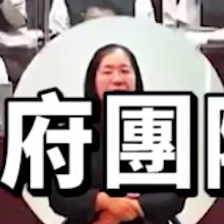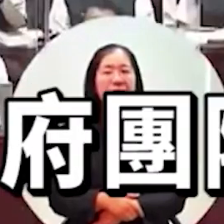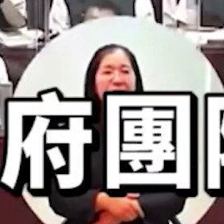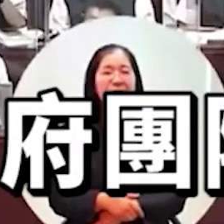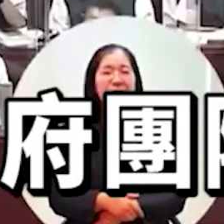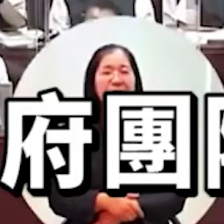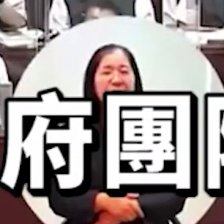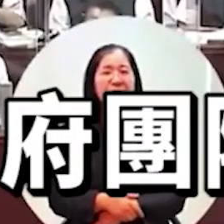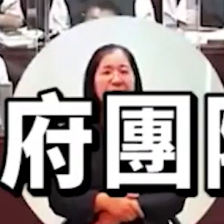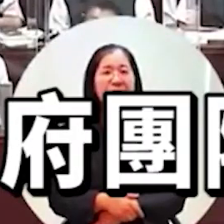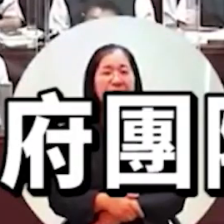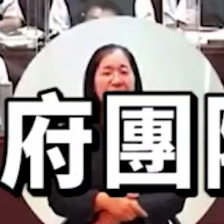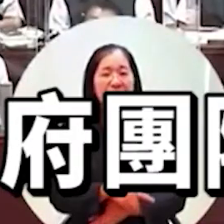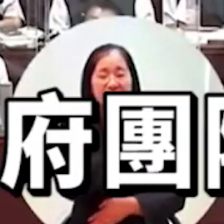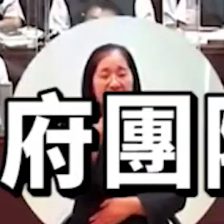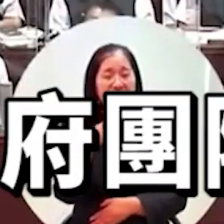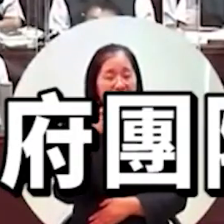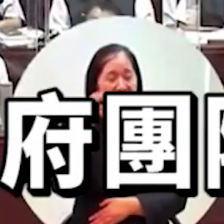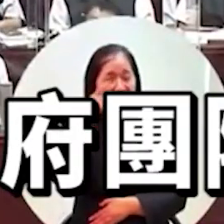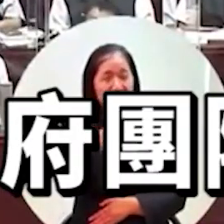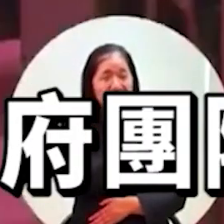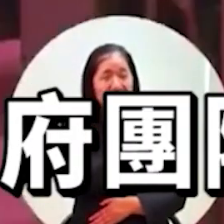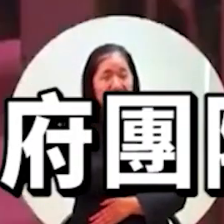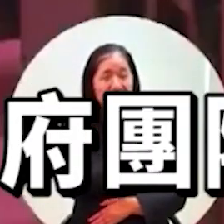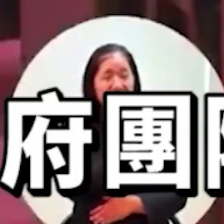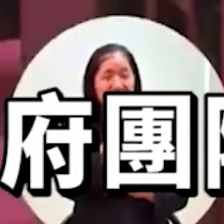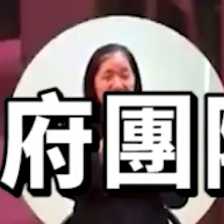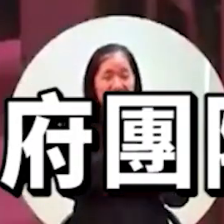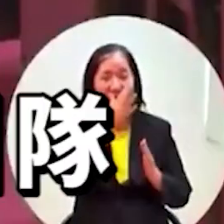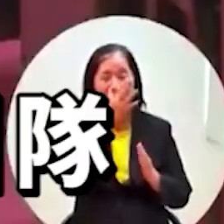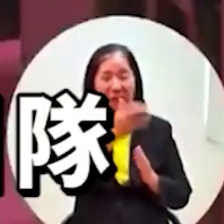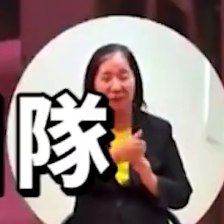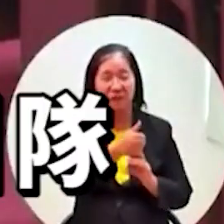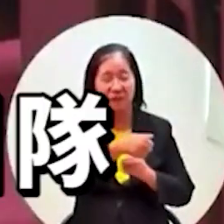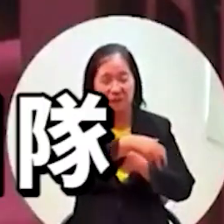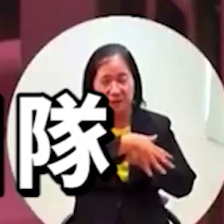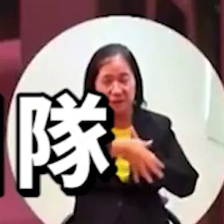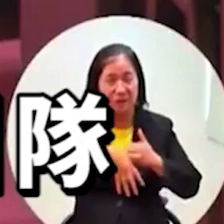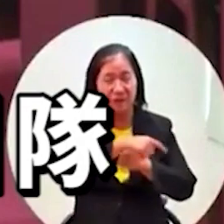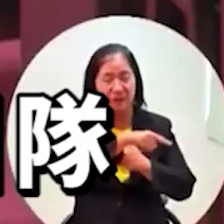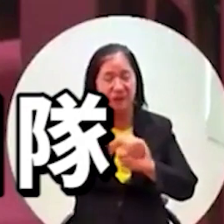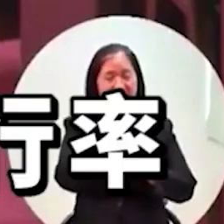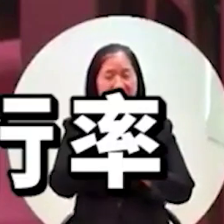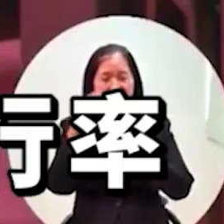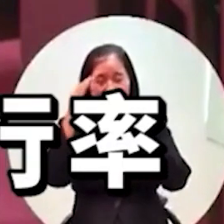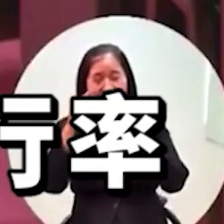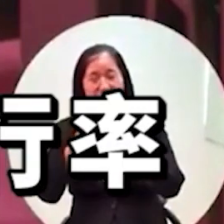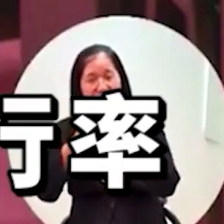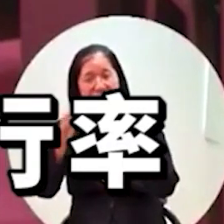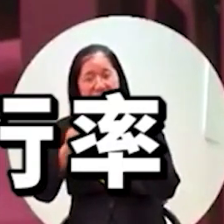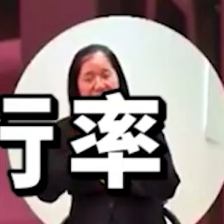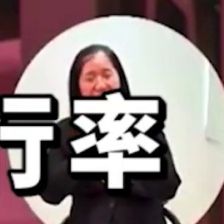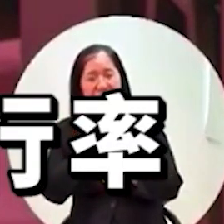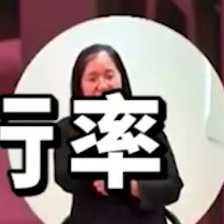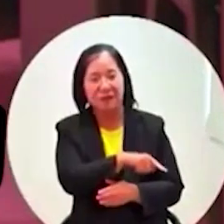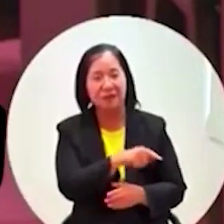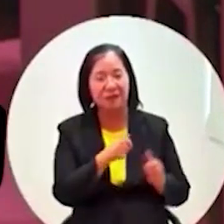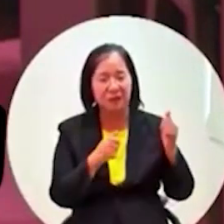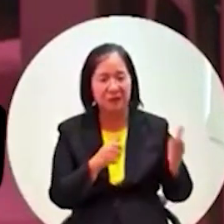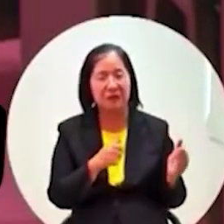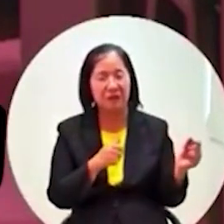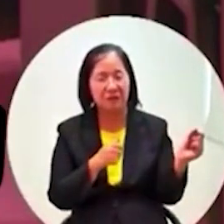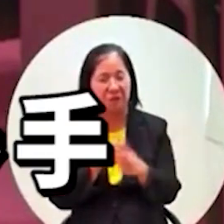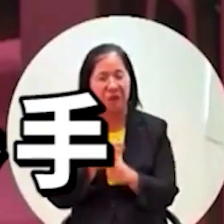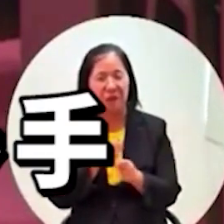那你们觉得陈市府团队比韩市长团队还要强的，执行率还